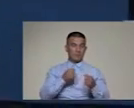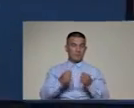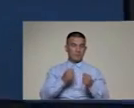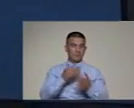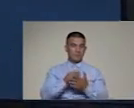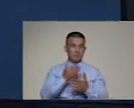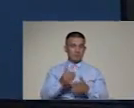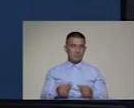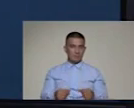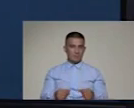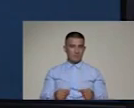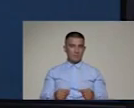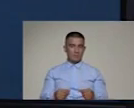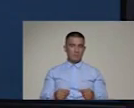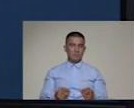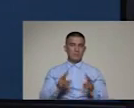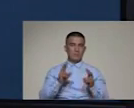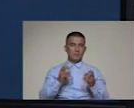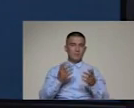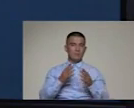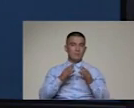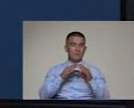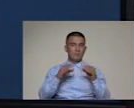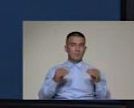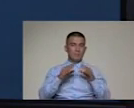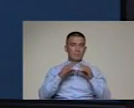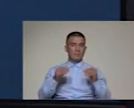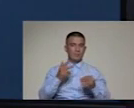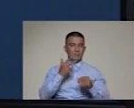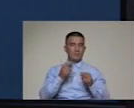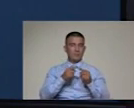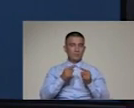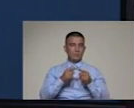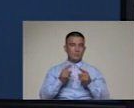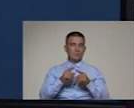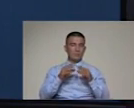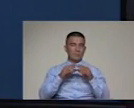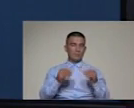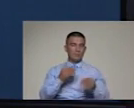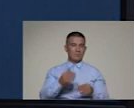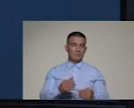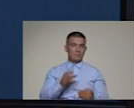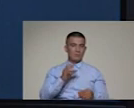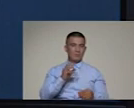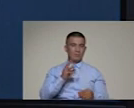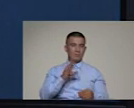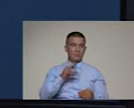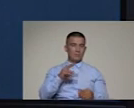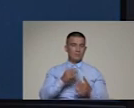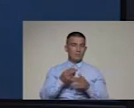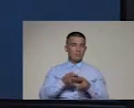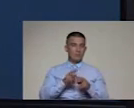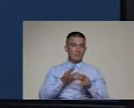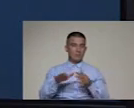Endi qaysi elementni uchburchakka olamiz? Xuddi metallarda simob faqatgina suyuq